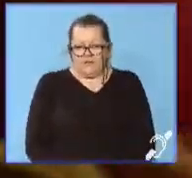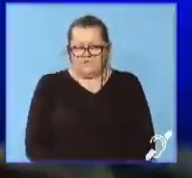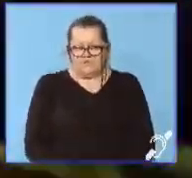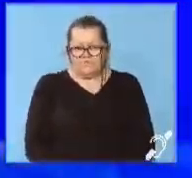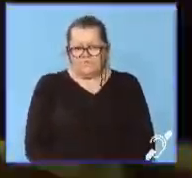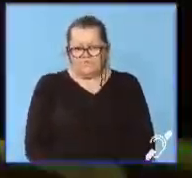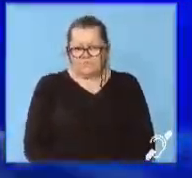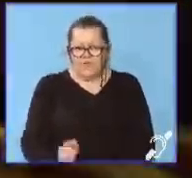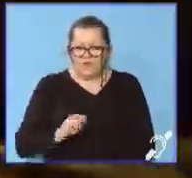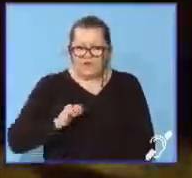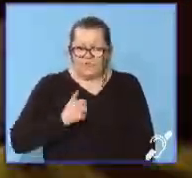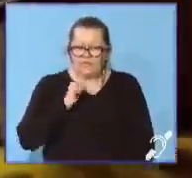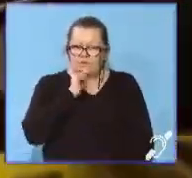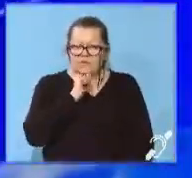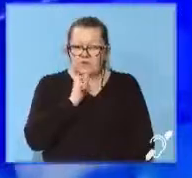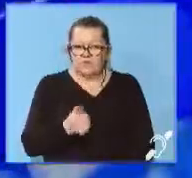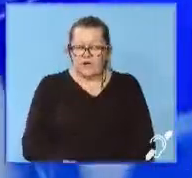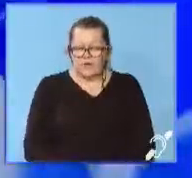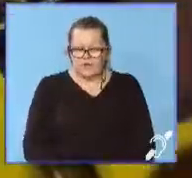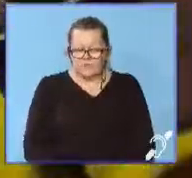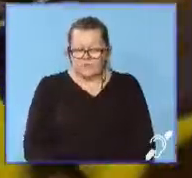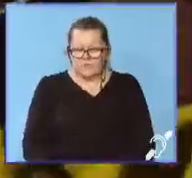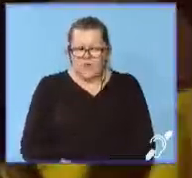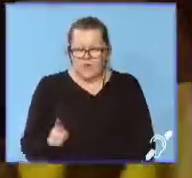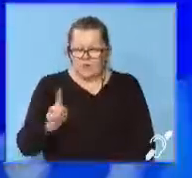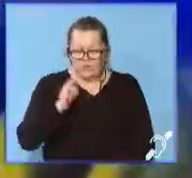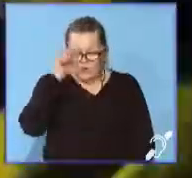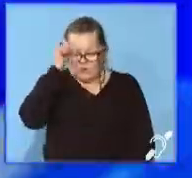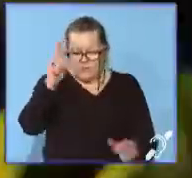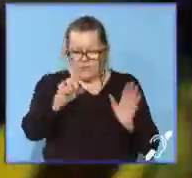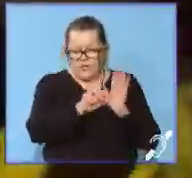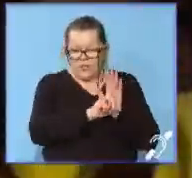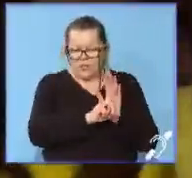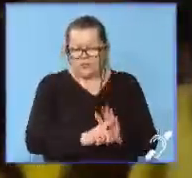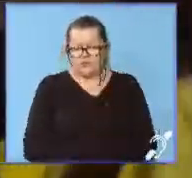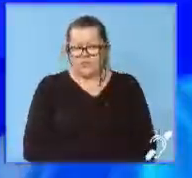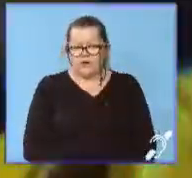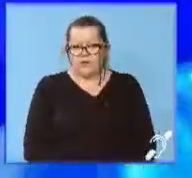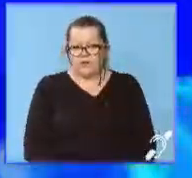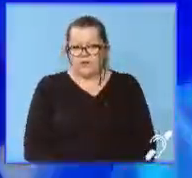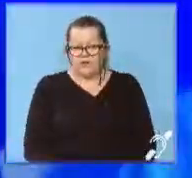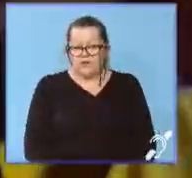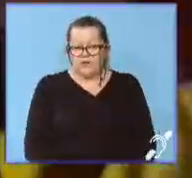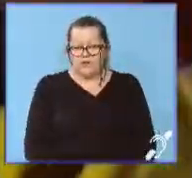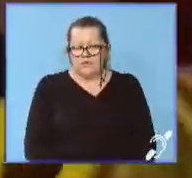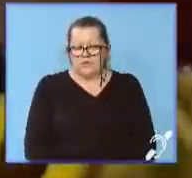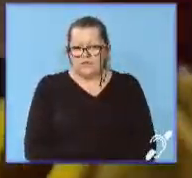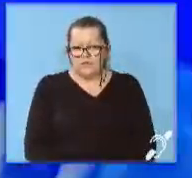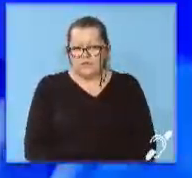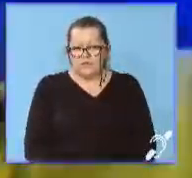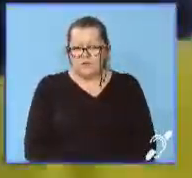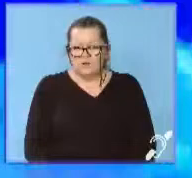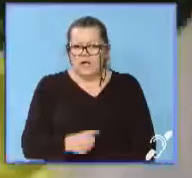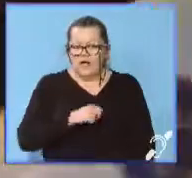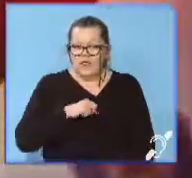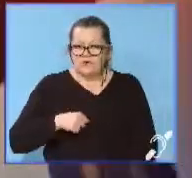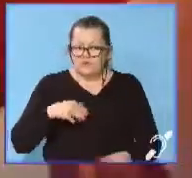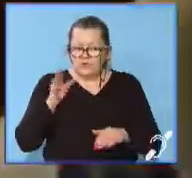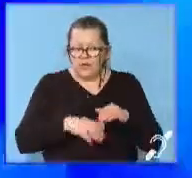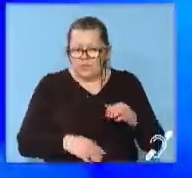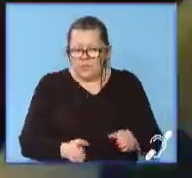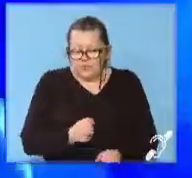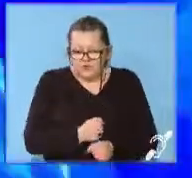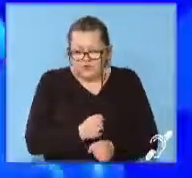stricați lu pe spontan n am stricat absolut nimic nu normal care amendează Dar